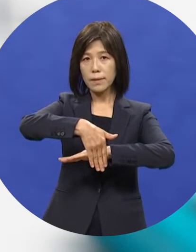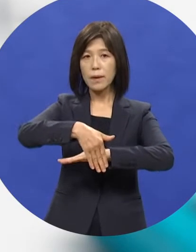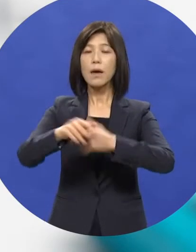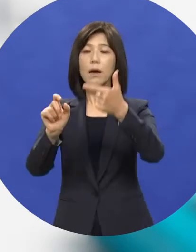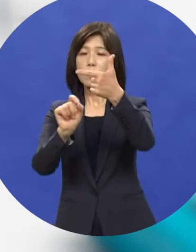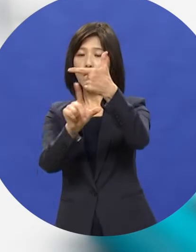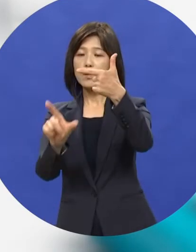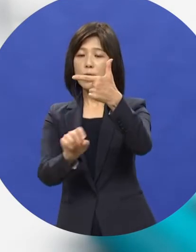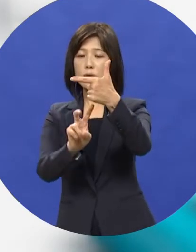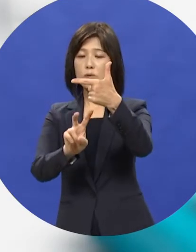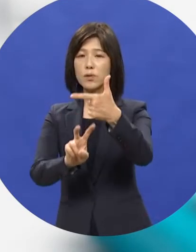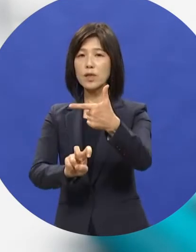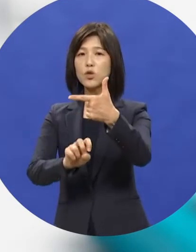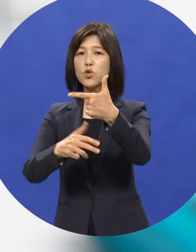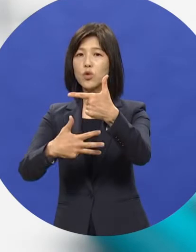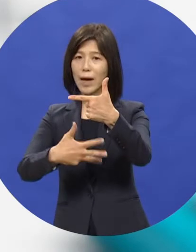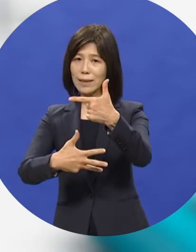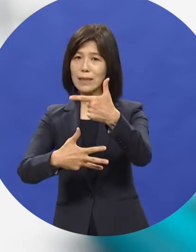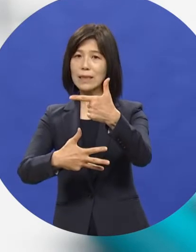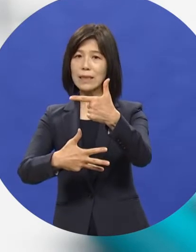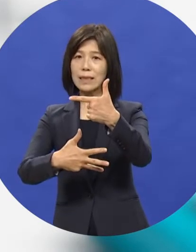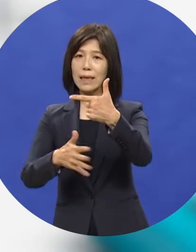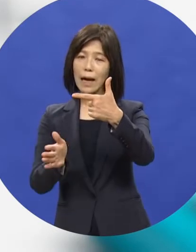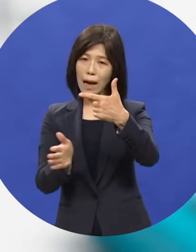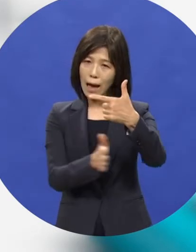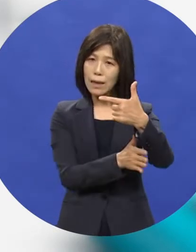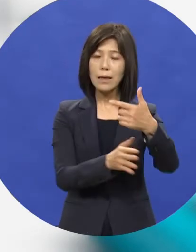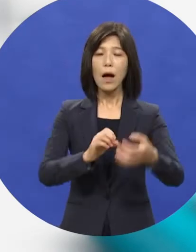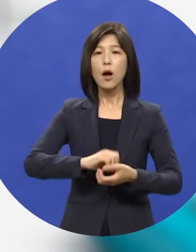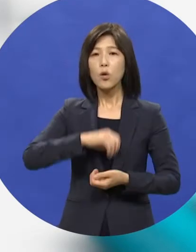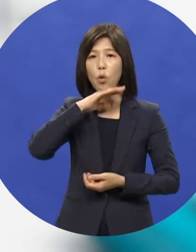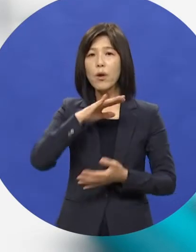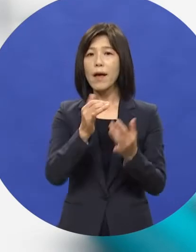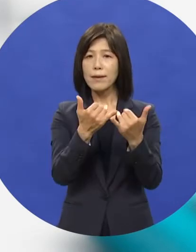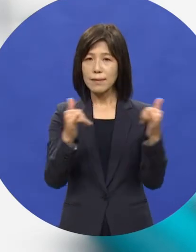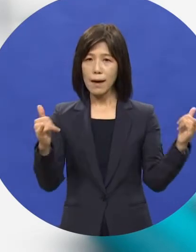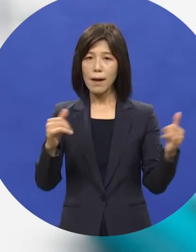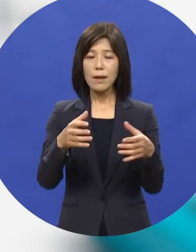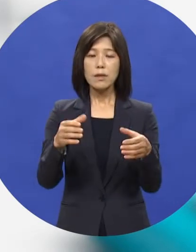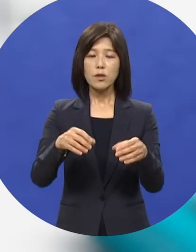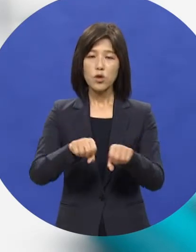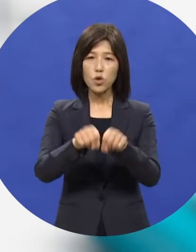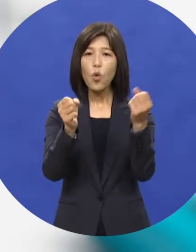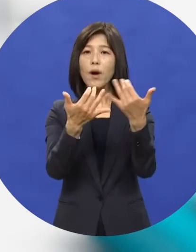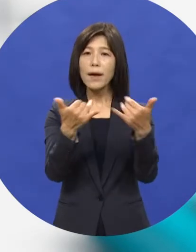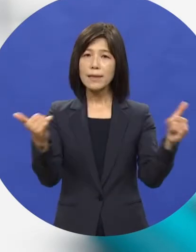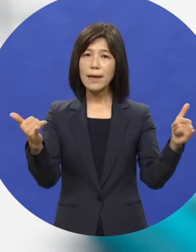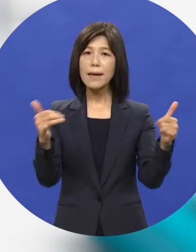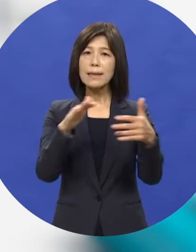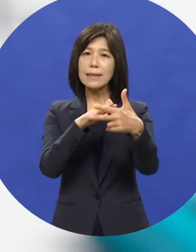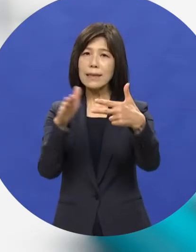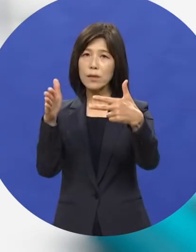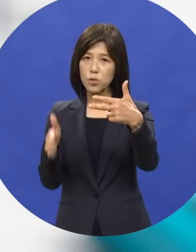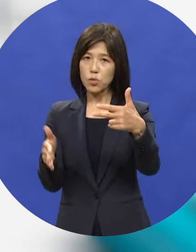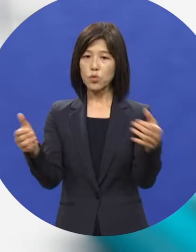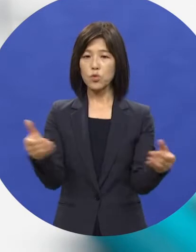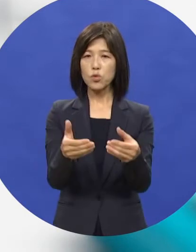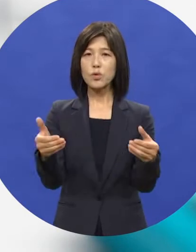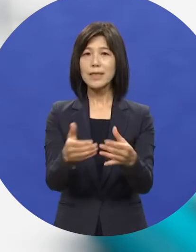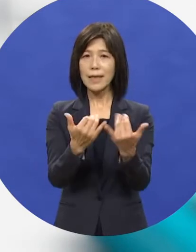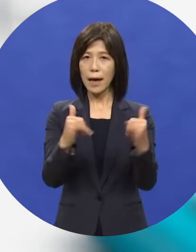6月28日月曜日から高齢者・障害者施設などの従事者、